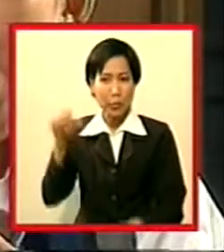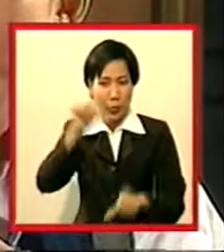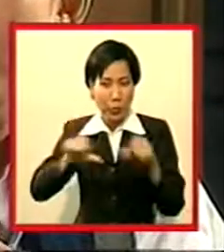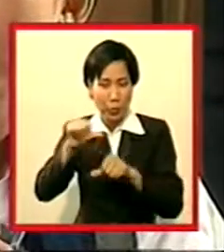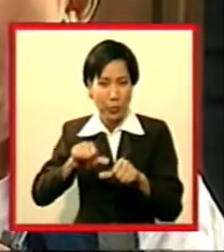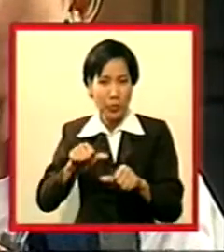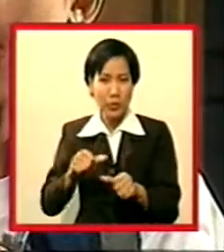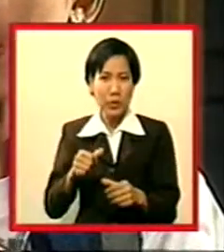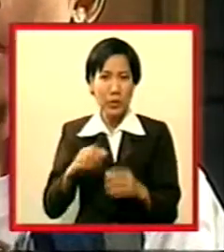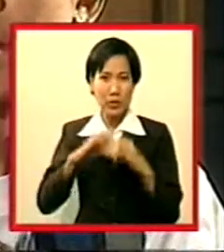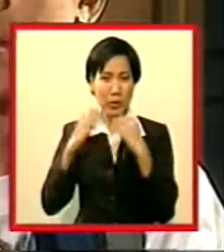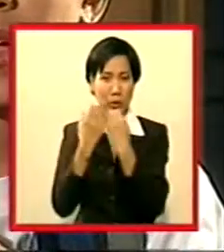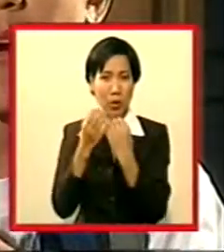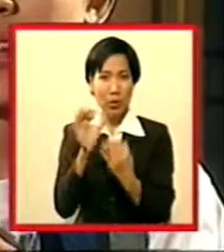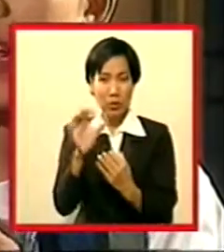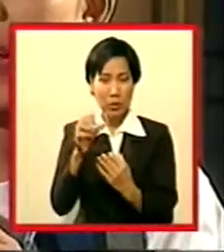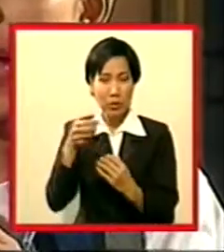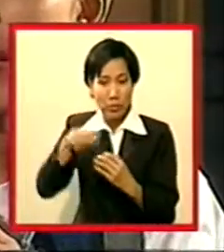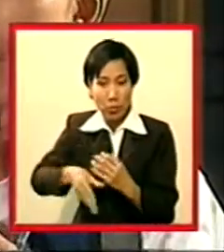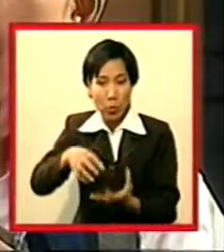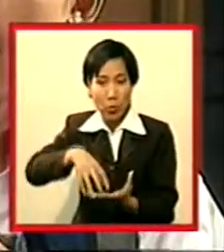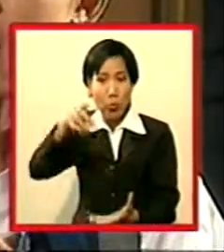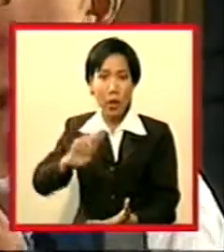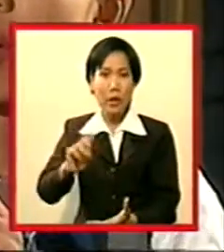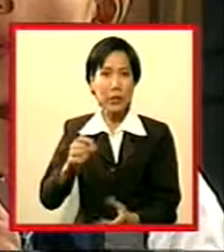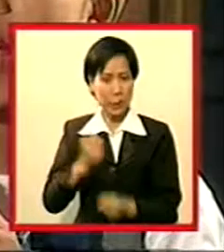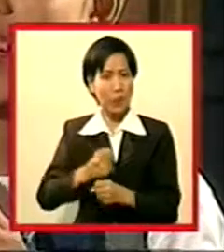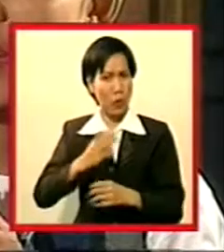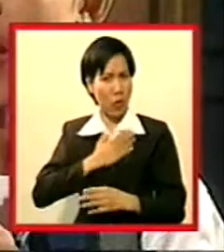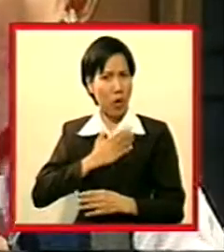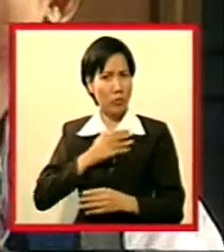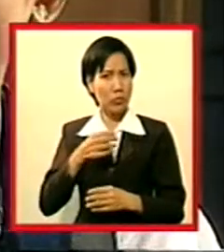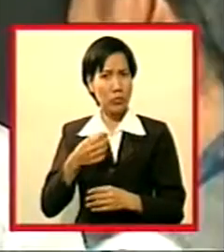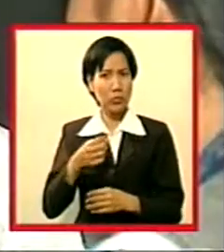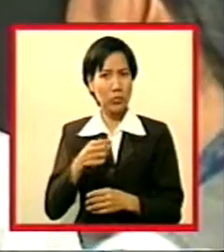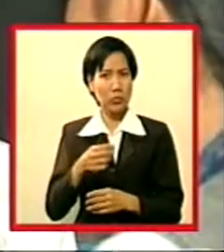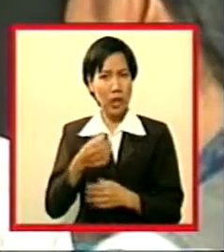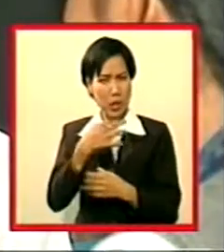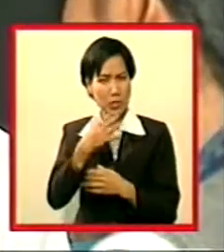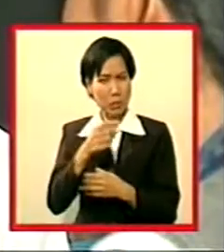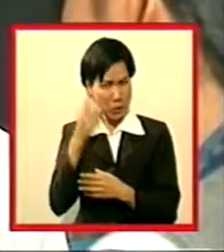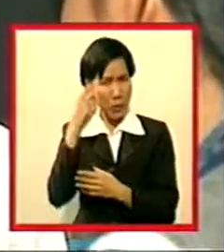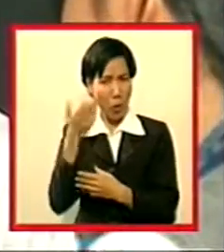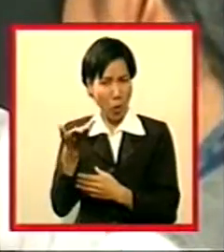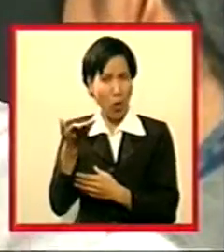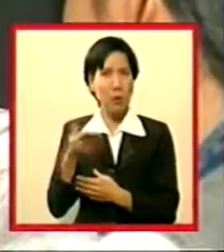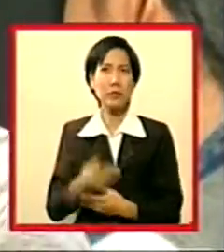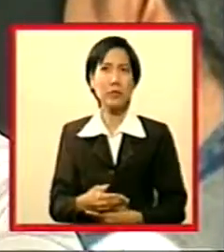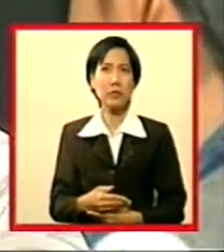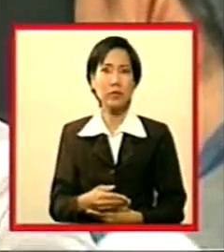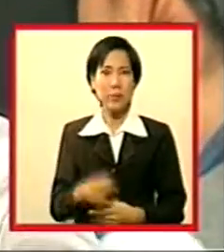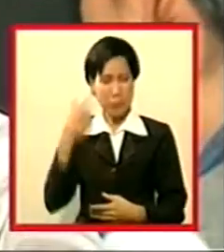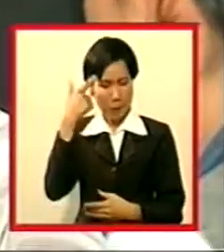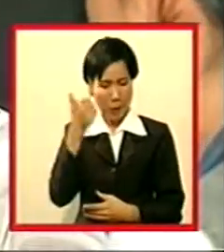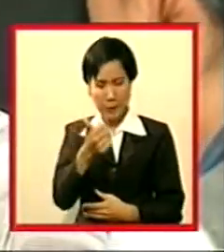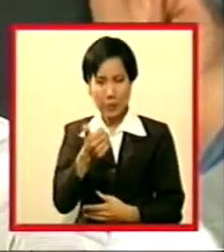อสูตรข้าวเกี๊ยวฟักทองนะไปออกในรายการแนะนำรายการอาชีพของเราไงดีไหม เออจริงด้วยพี่นี่ฉลาดจังเล